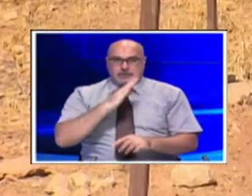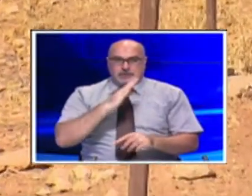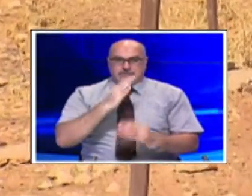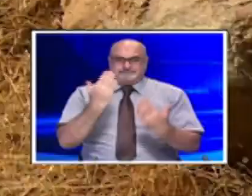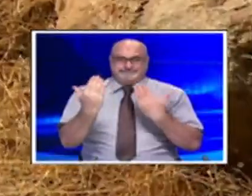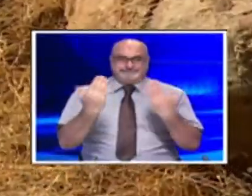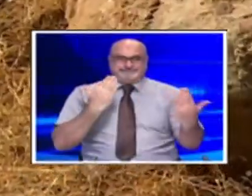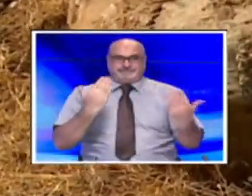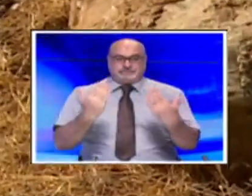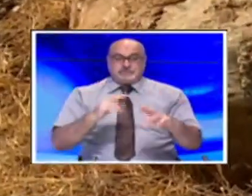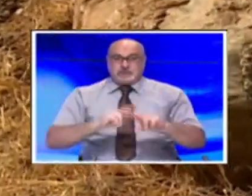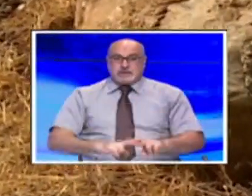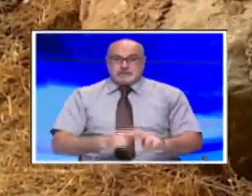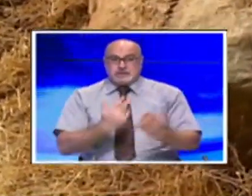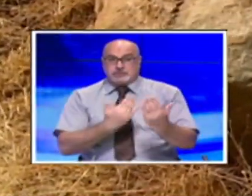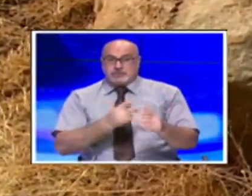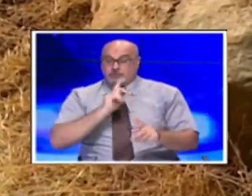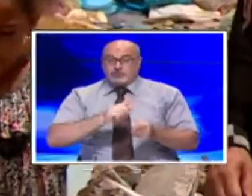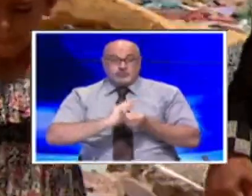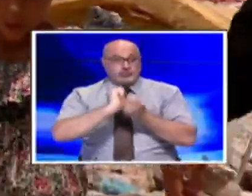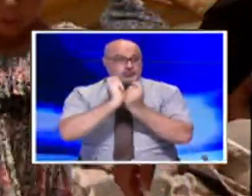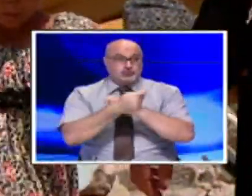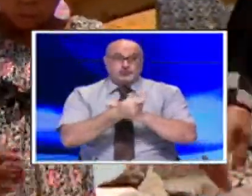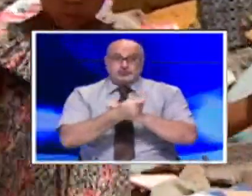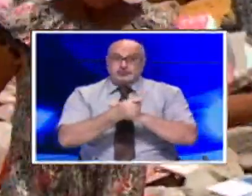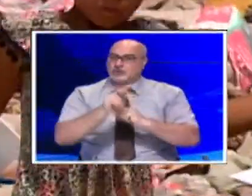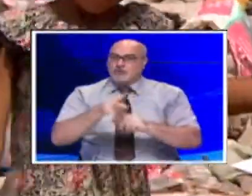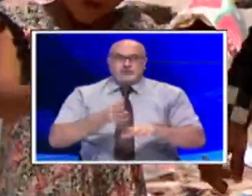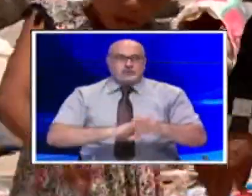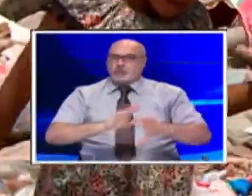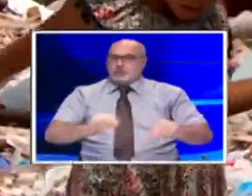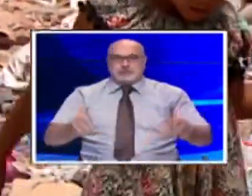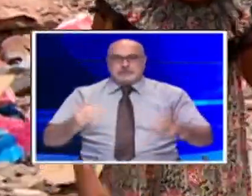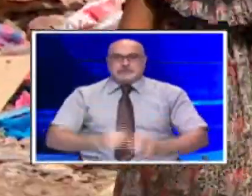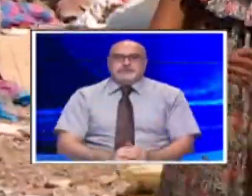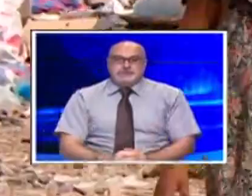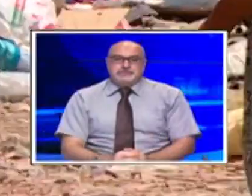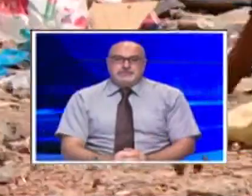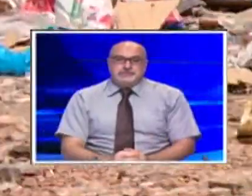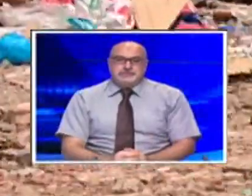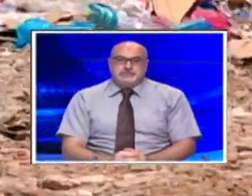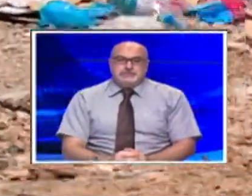ويبقى املهم ان يتغير الواقع حقا في الميدان.